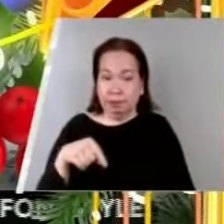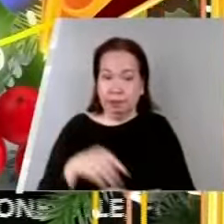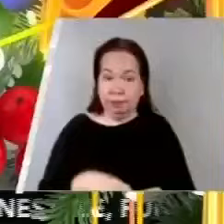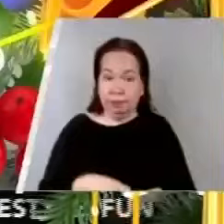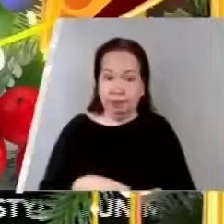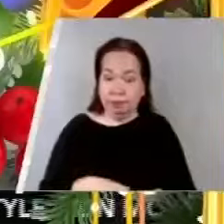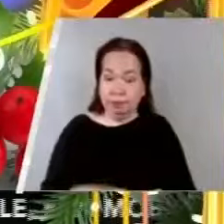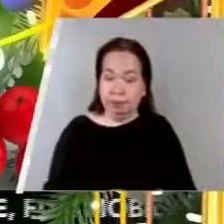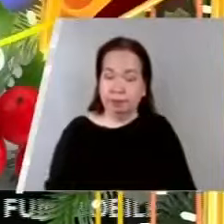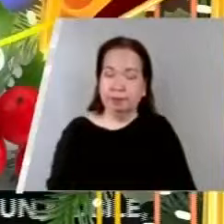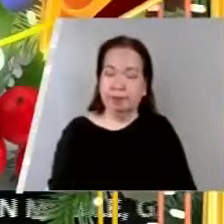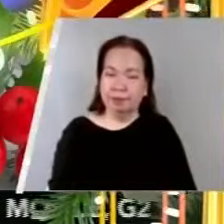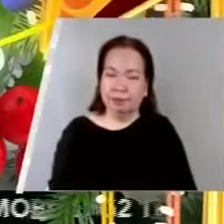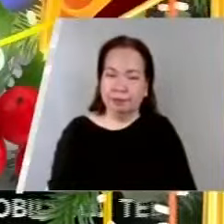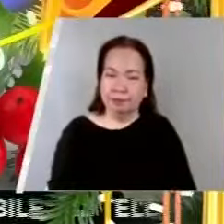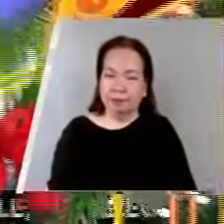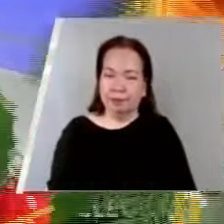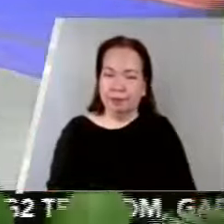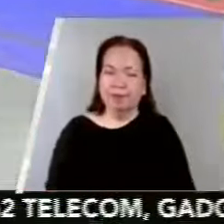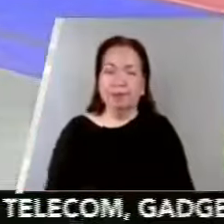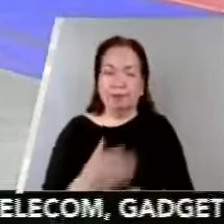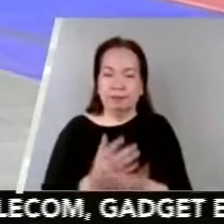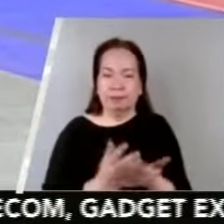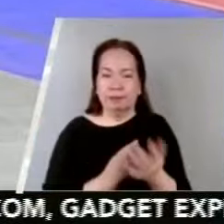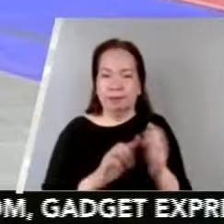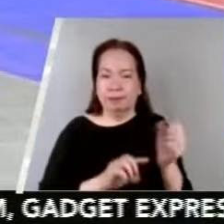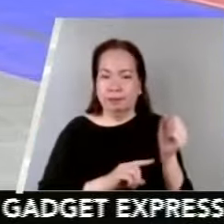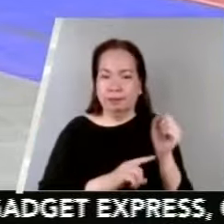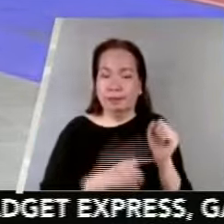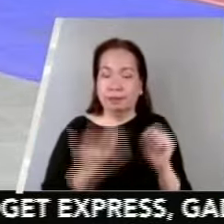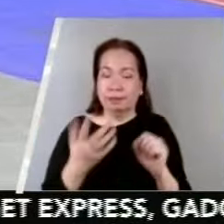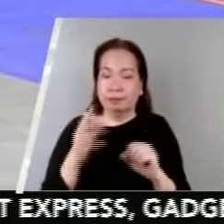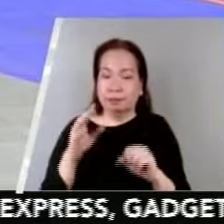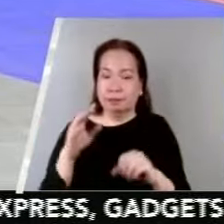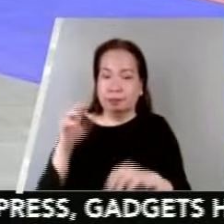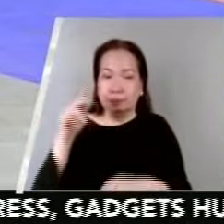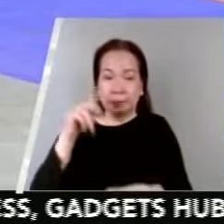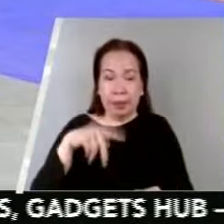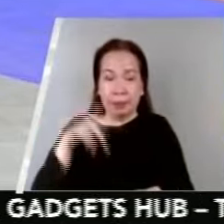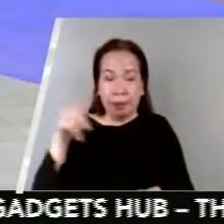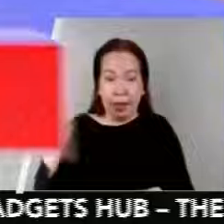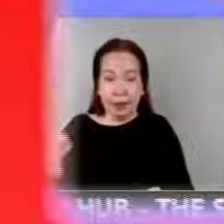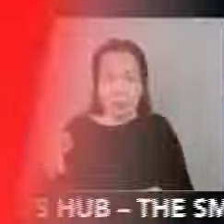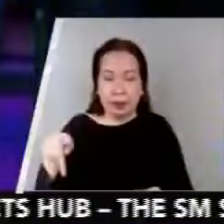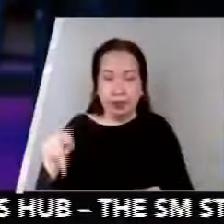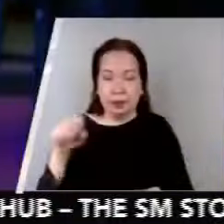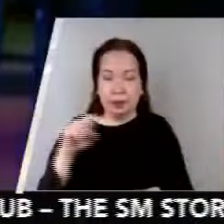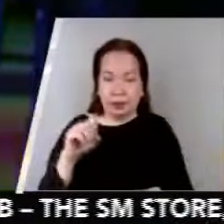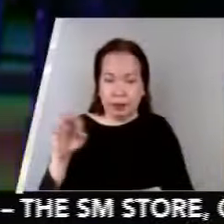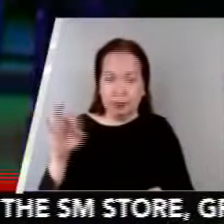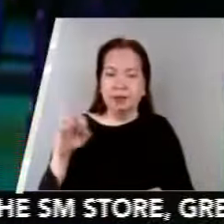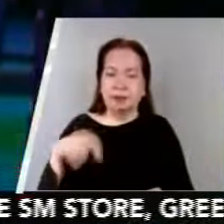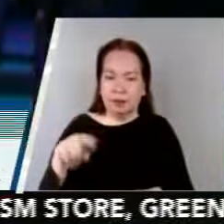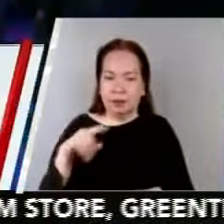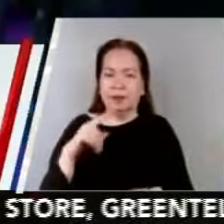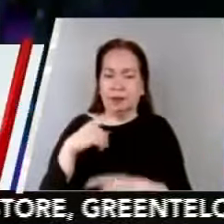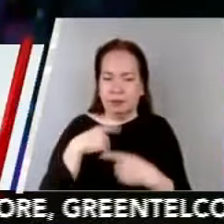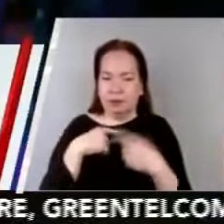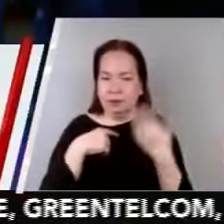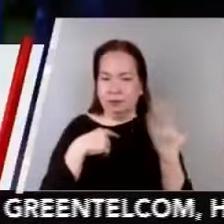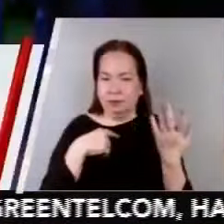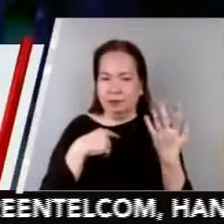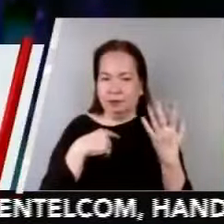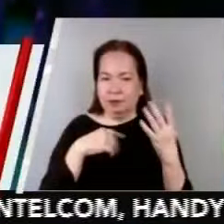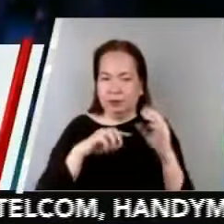Parol Park. Mula sa San Fernando, Pampanga, nakatutok live si Jamie Santos. Jamie?